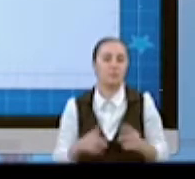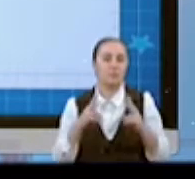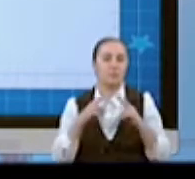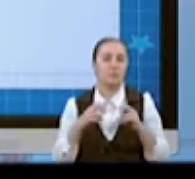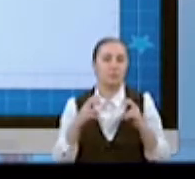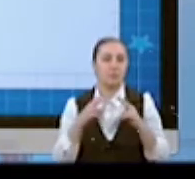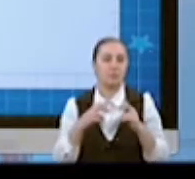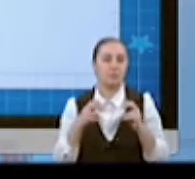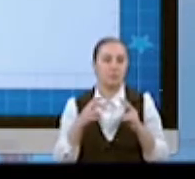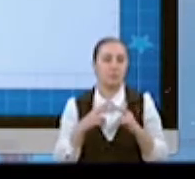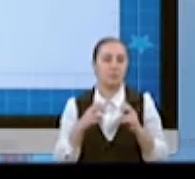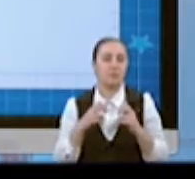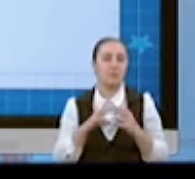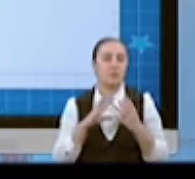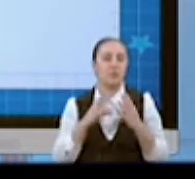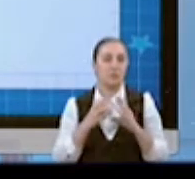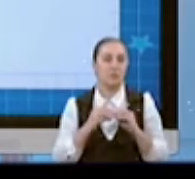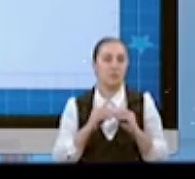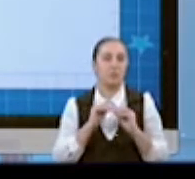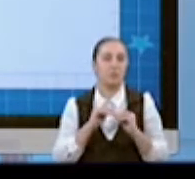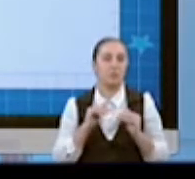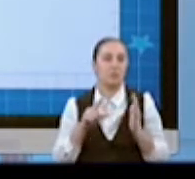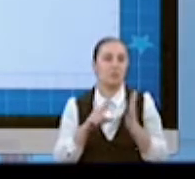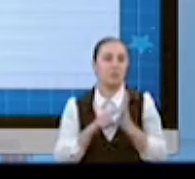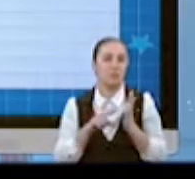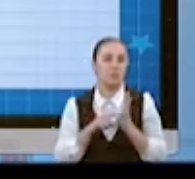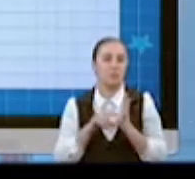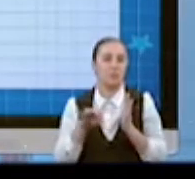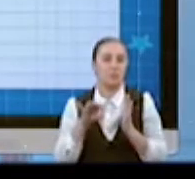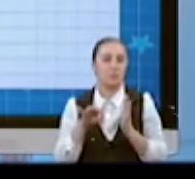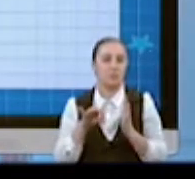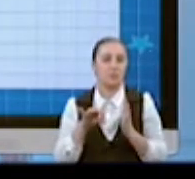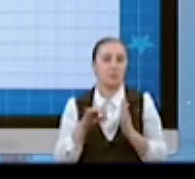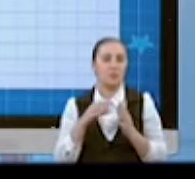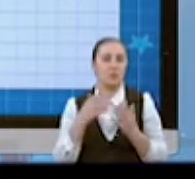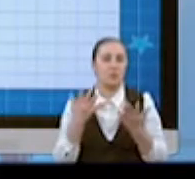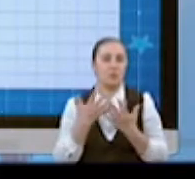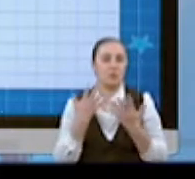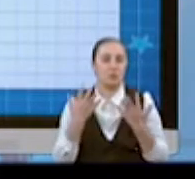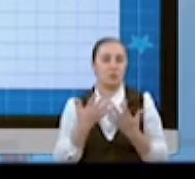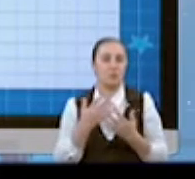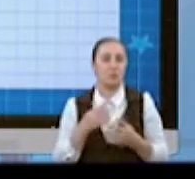Проверяем. Конечно, ребята, 7 машин легковых.